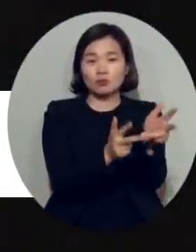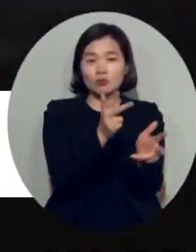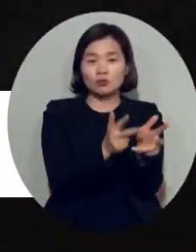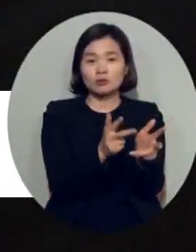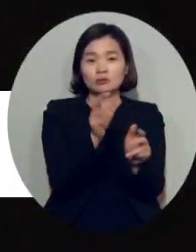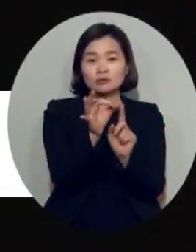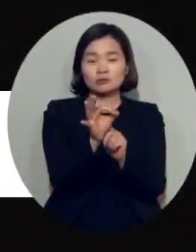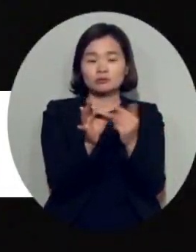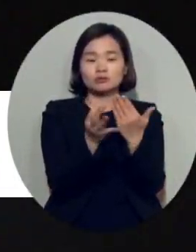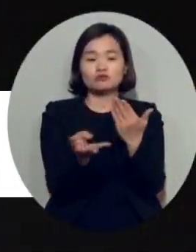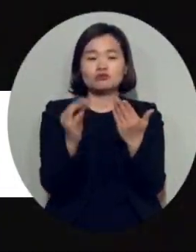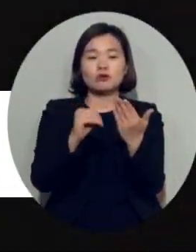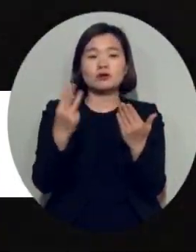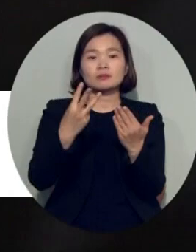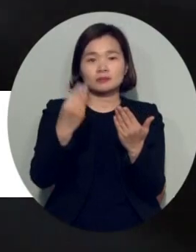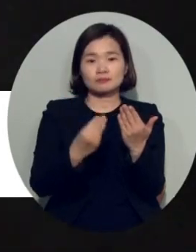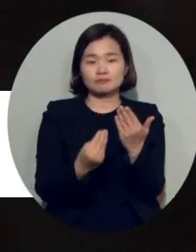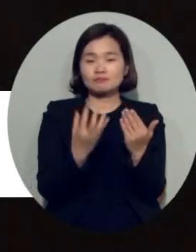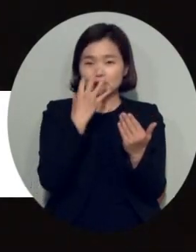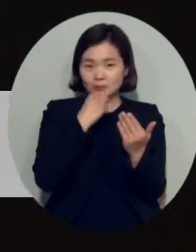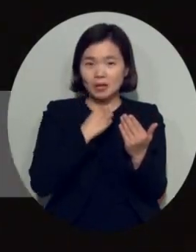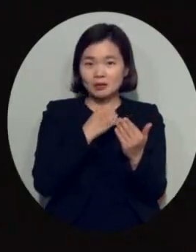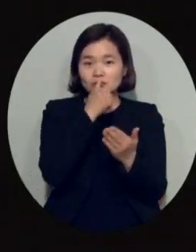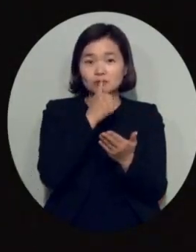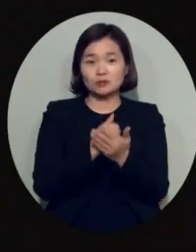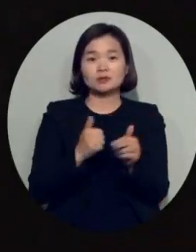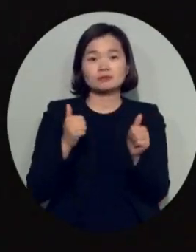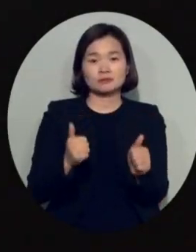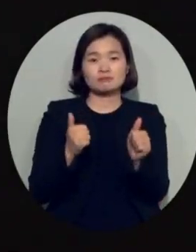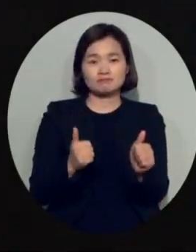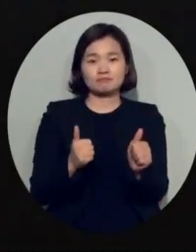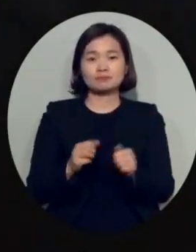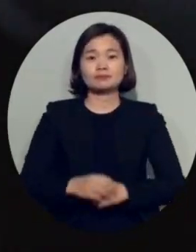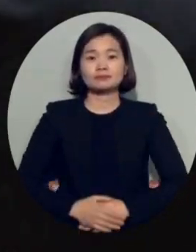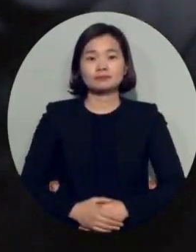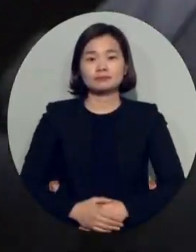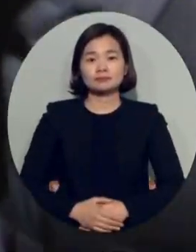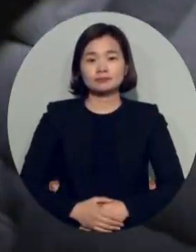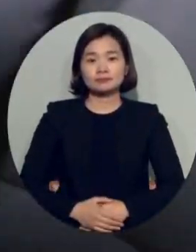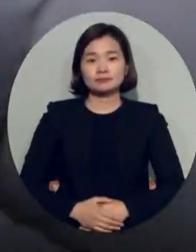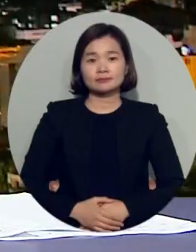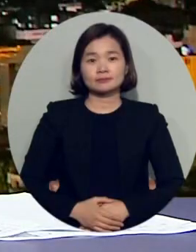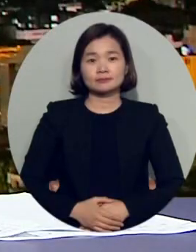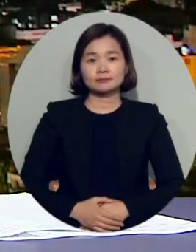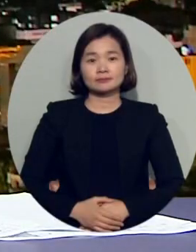대금 9억 3천여만 원을 받은 혐의 등으로 재판에 넘겨졌습니다.